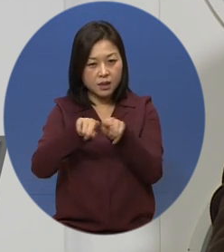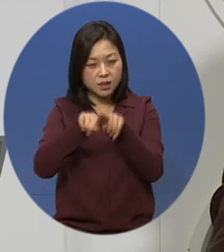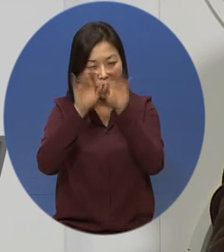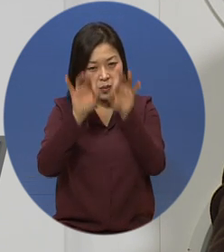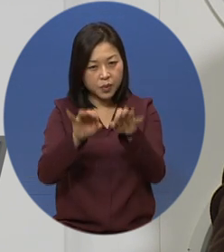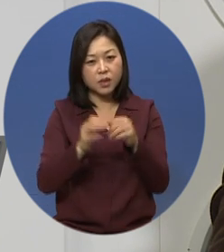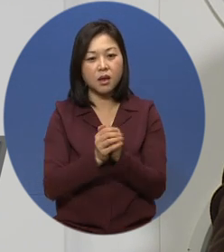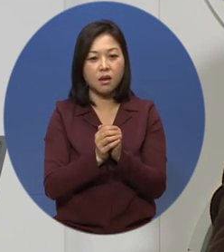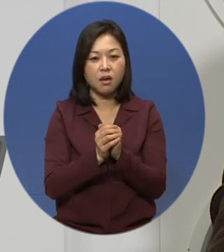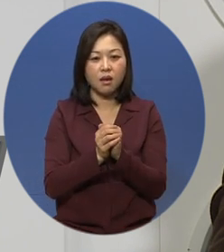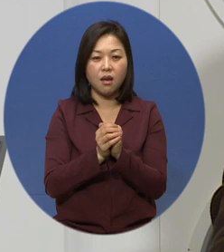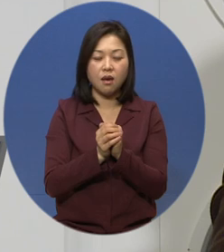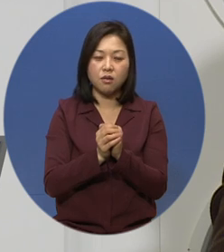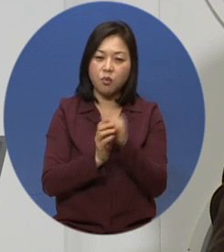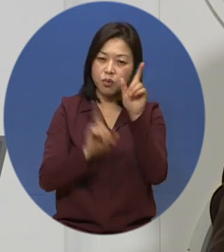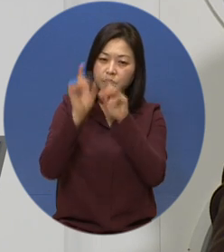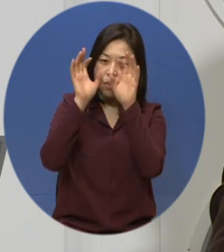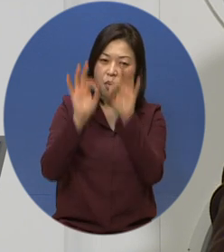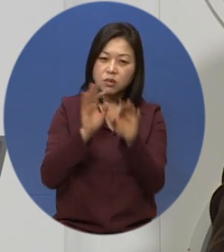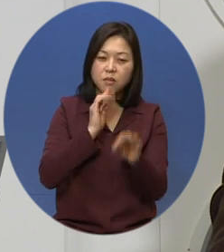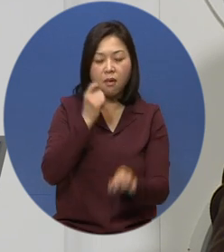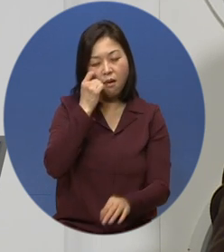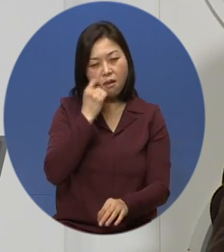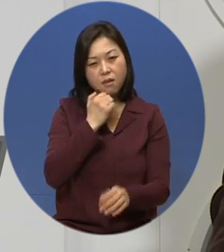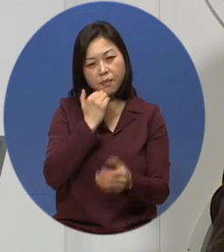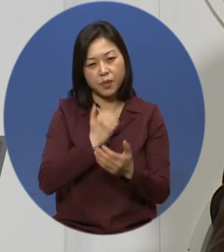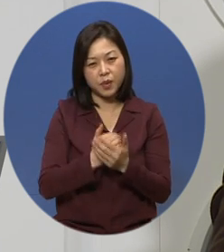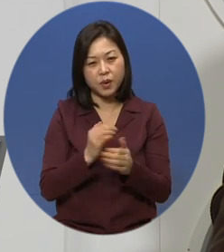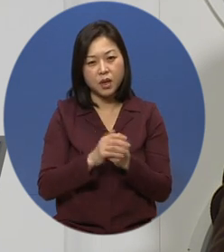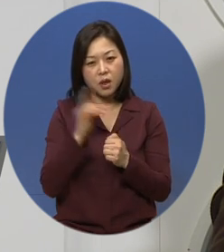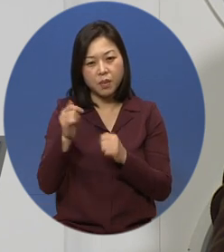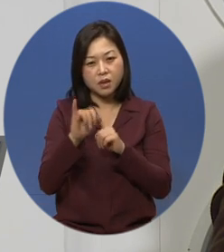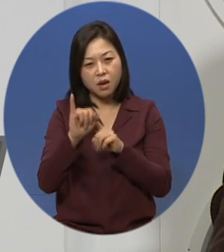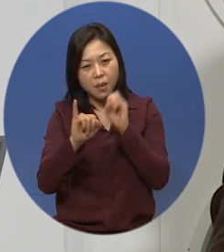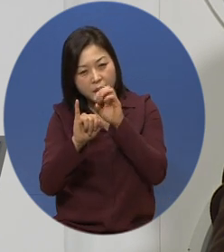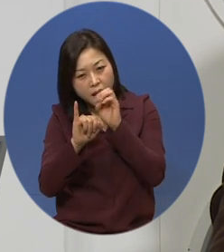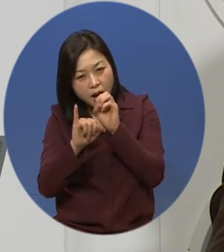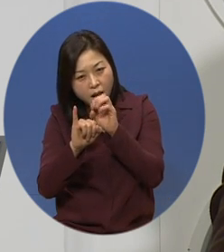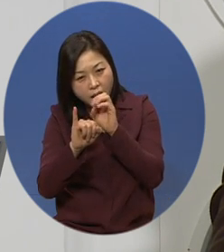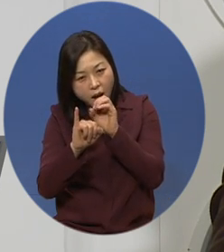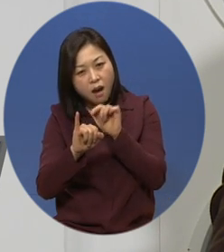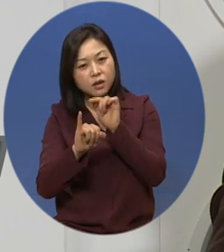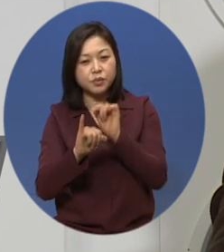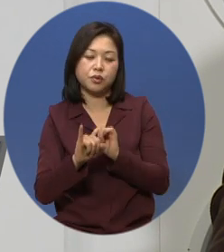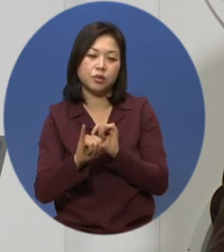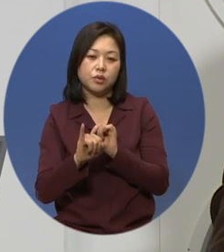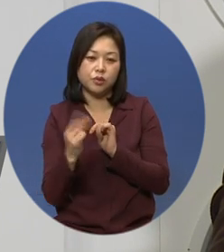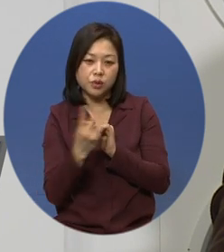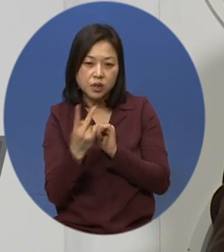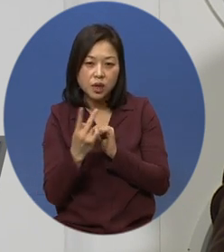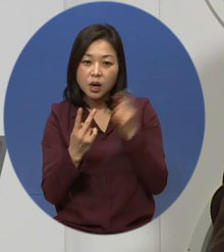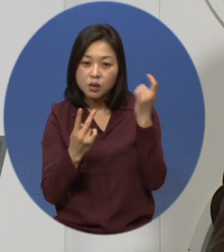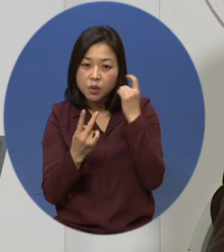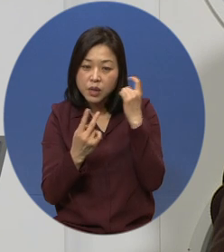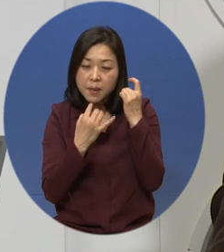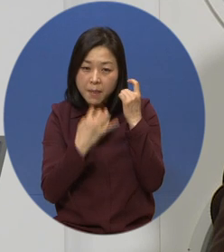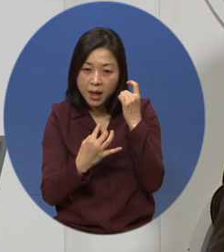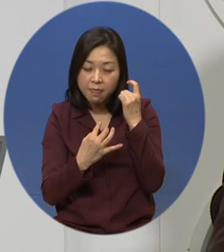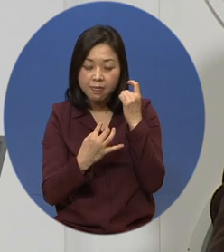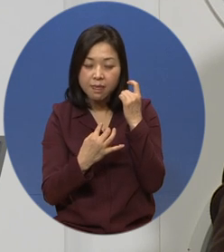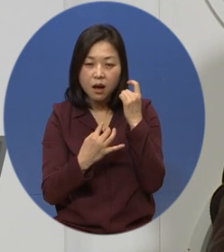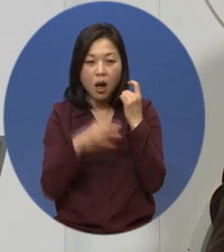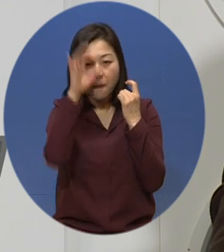야 눈물 겹도록 하고요 얘기를 옆에 해주면서 하는데 너무나 그 2분들이 소리만 듣고